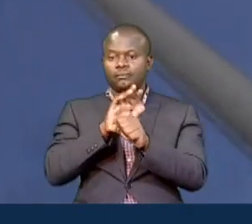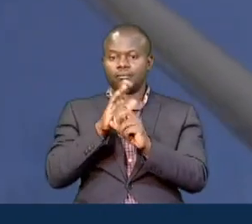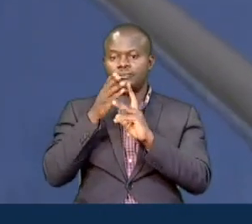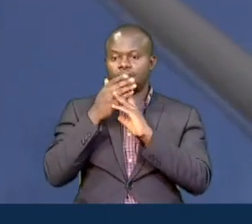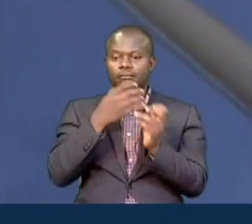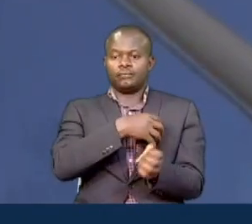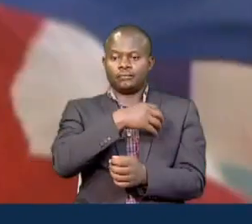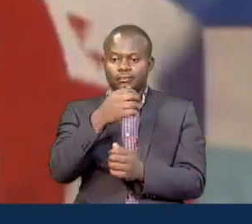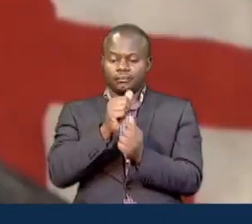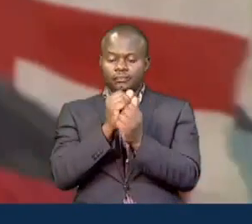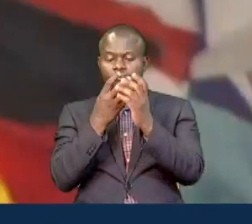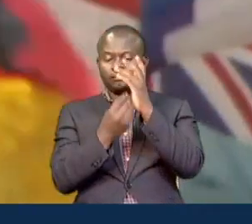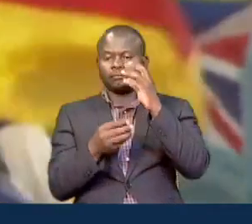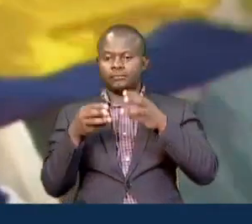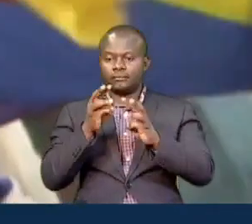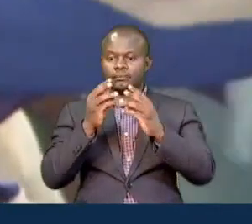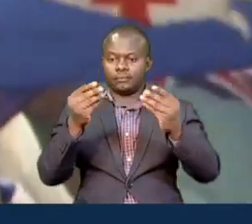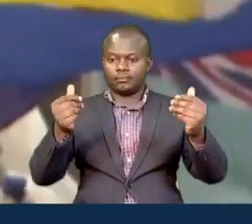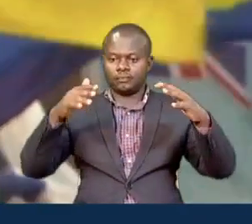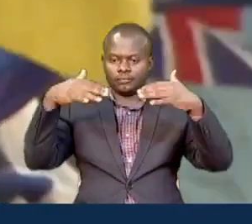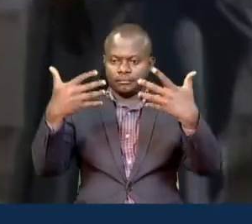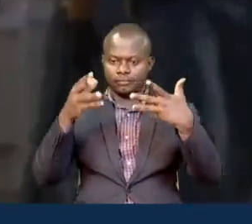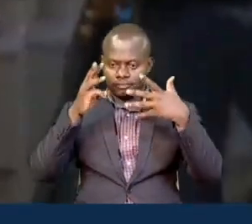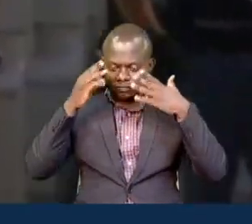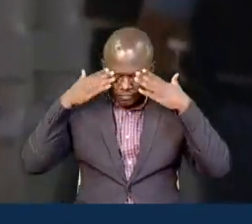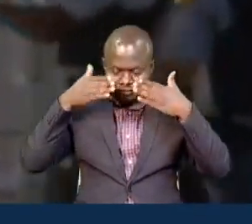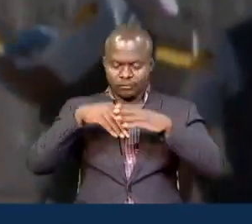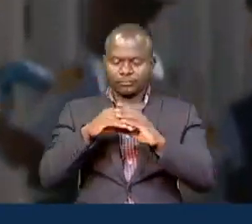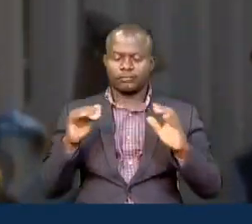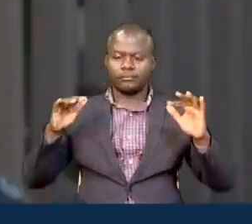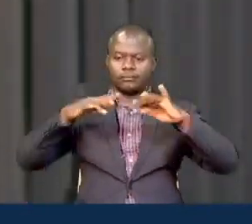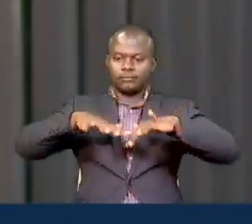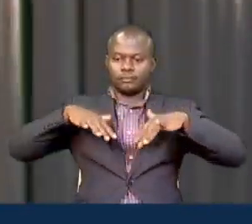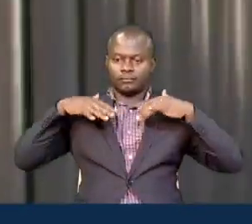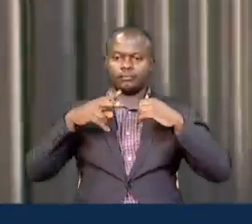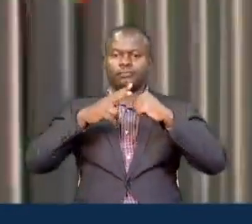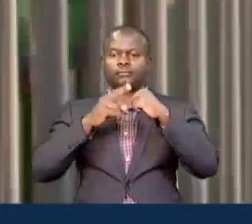bikize n'ibikennye n'uburyo cyakemuka, biri mu bizibandwaho muri iyi nteko rusange ya